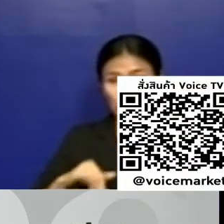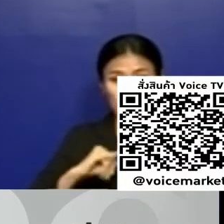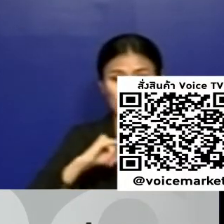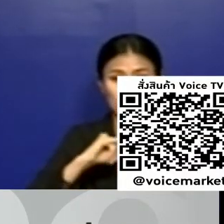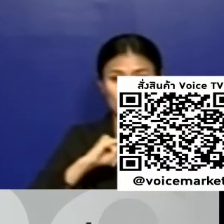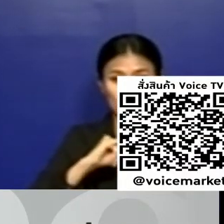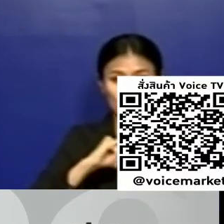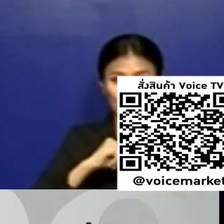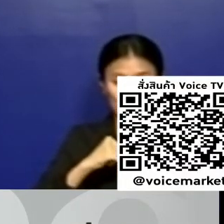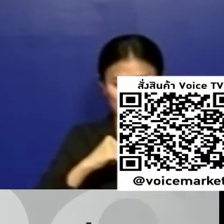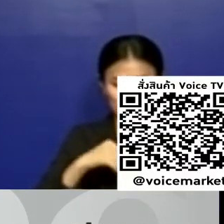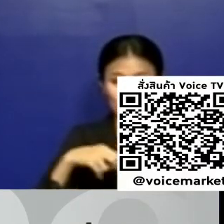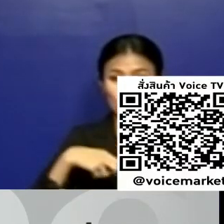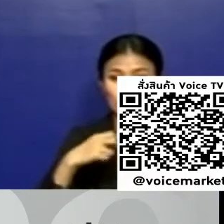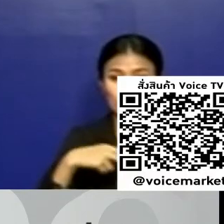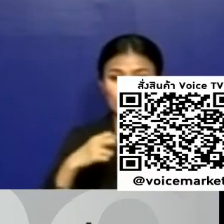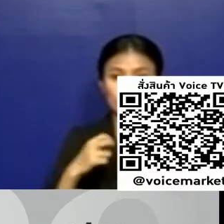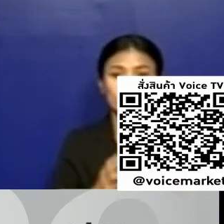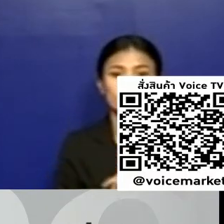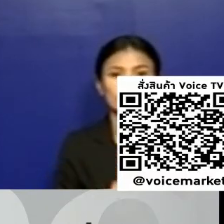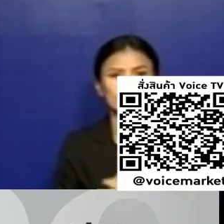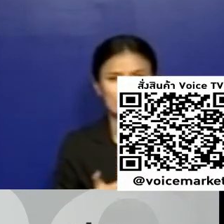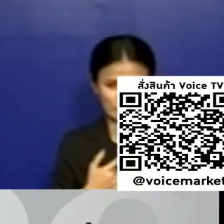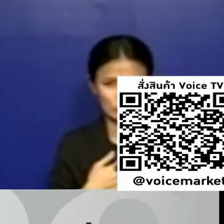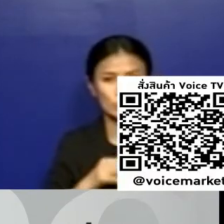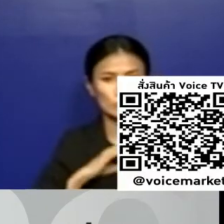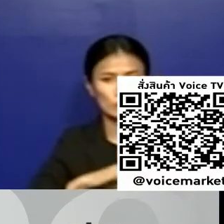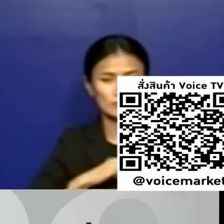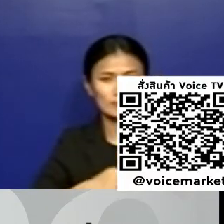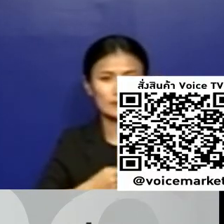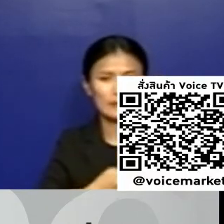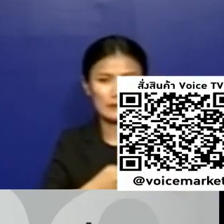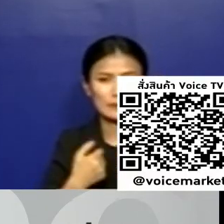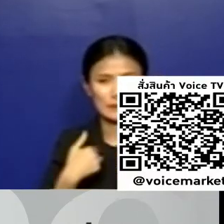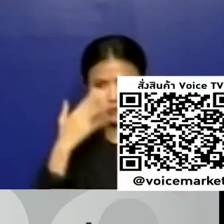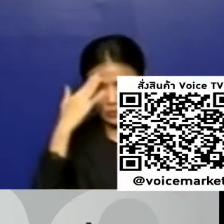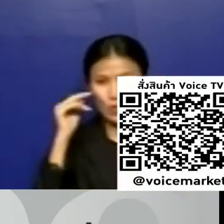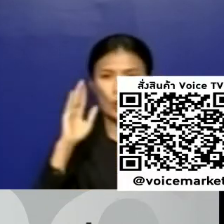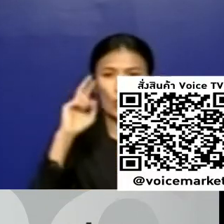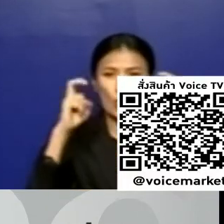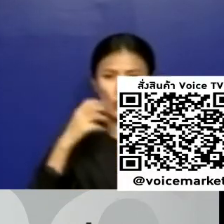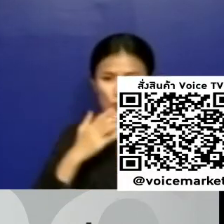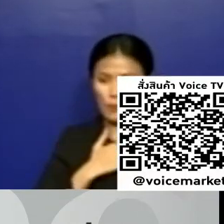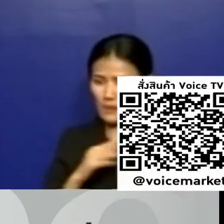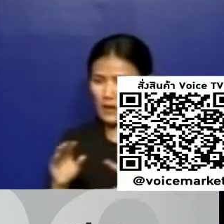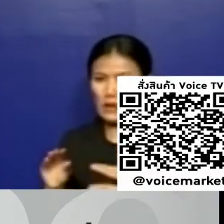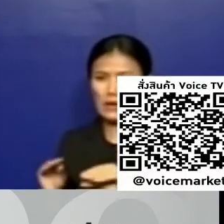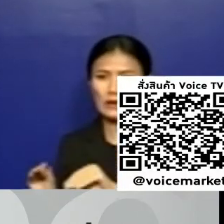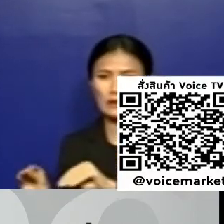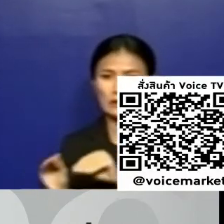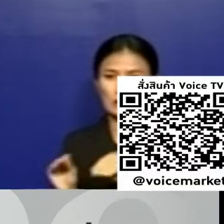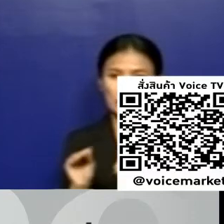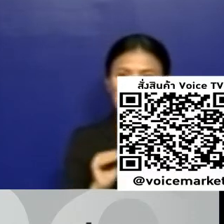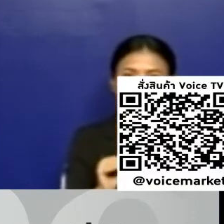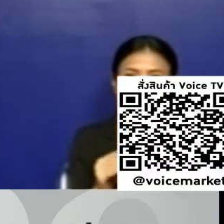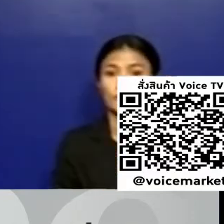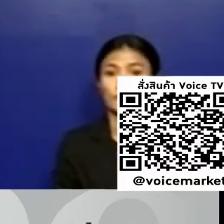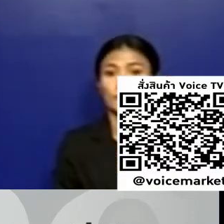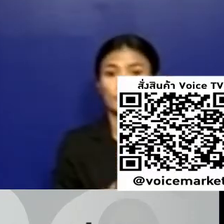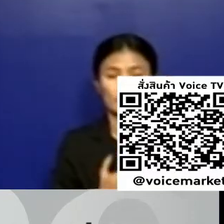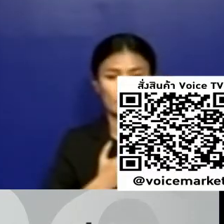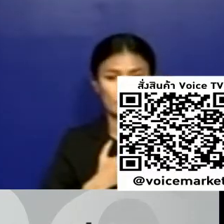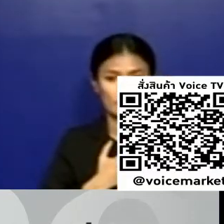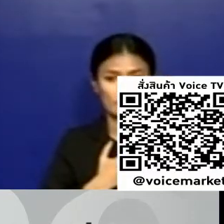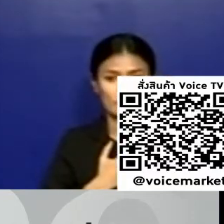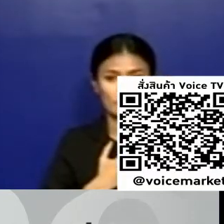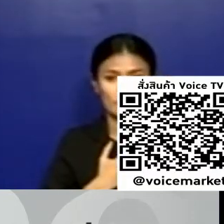นเนี่ย คุณอาคมค่ะคุณอาคมตอบนะคะตอบกระทู้ครั้งนี้บอกว่าการเยียวยาเนี่ยพิจารณาว่ากลุ่มที่มีราย